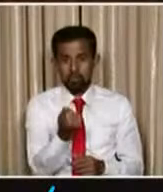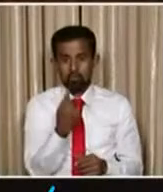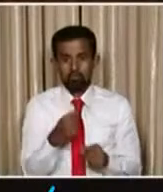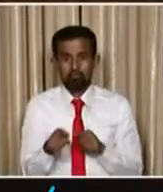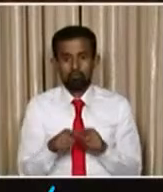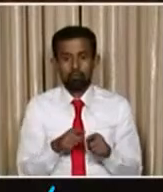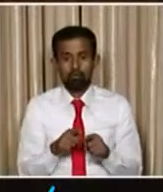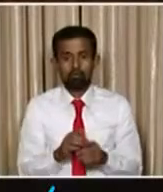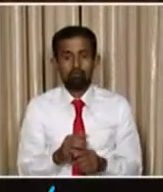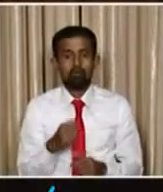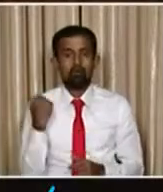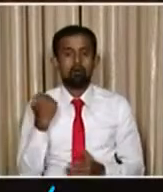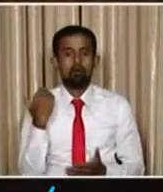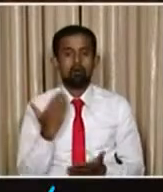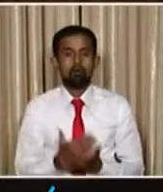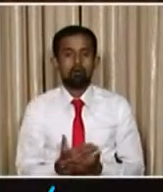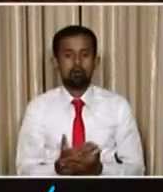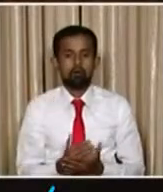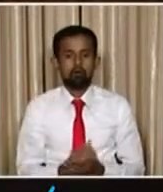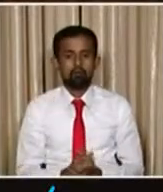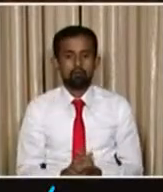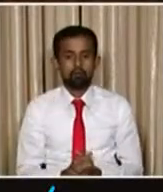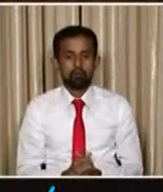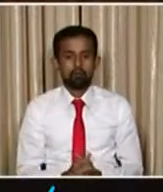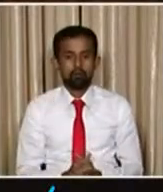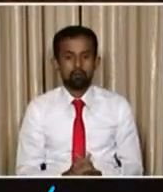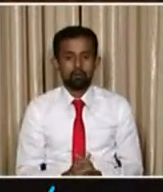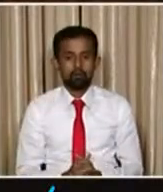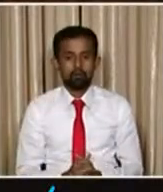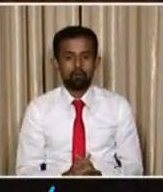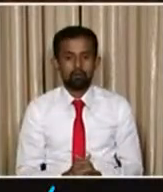you. Honorable Minister Chamara Sampath Dasanayake up. Honorable Ranjit Mathur.